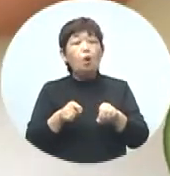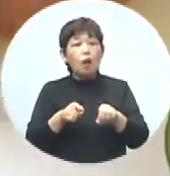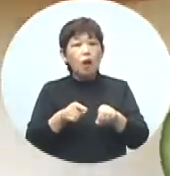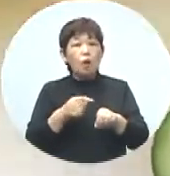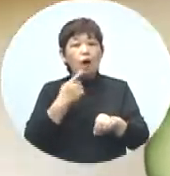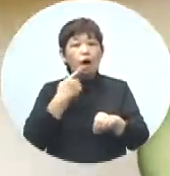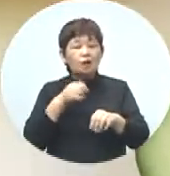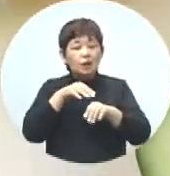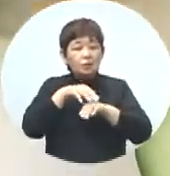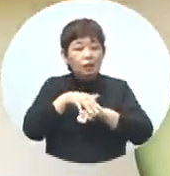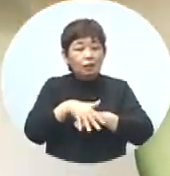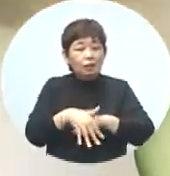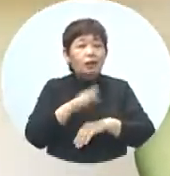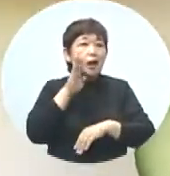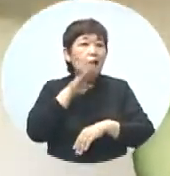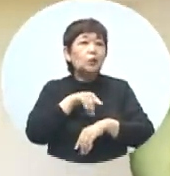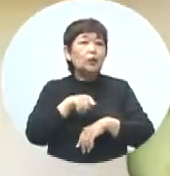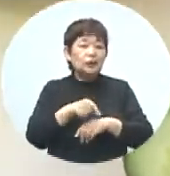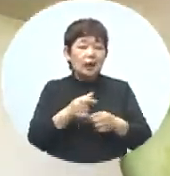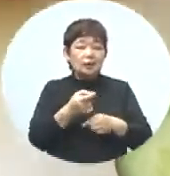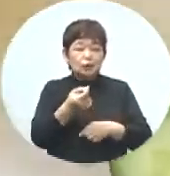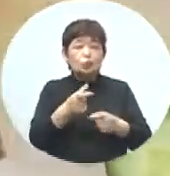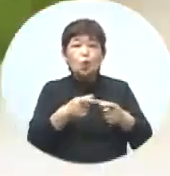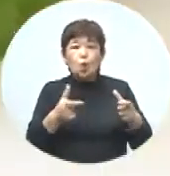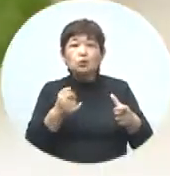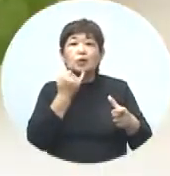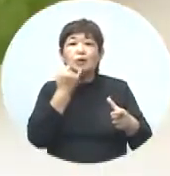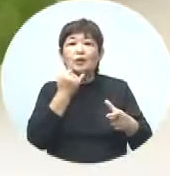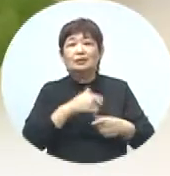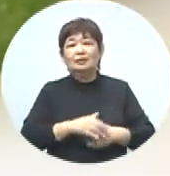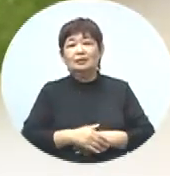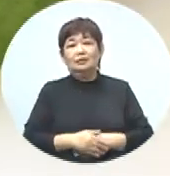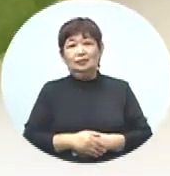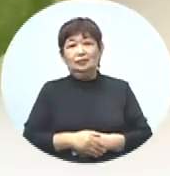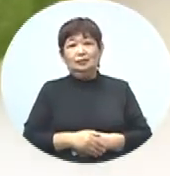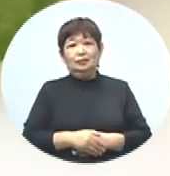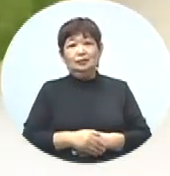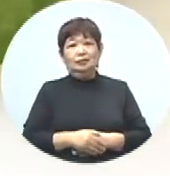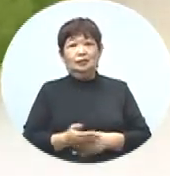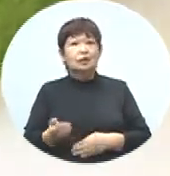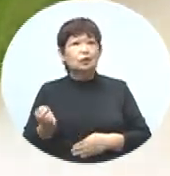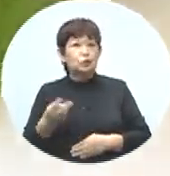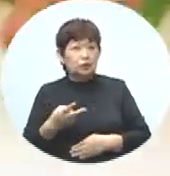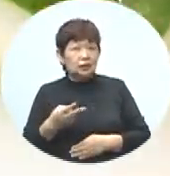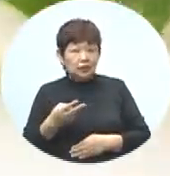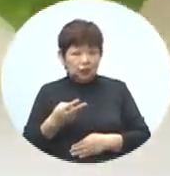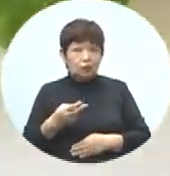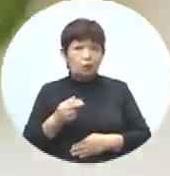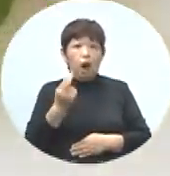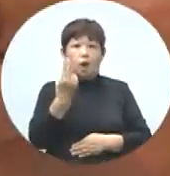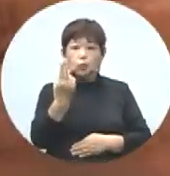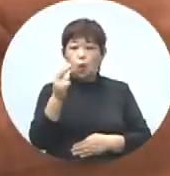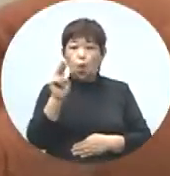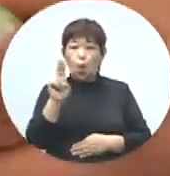が染みやすいから大きめでもいいね。 さらに冬瓜を切っていきます